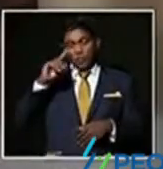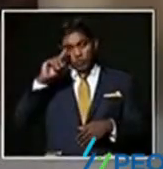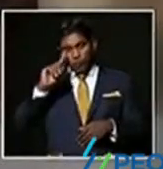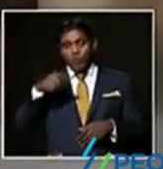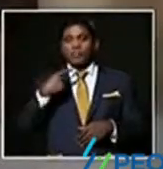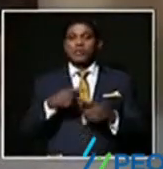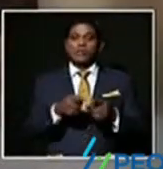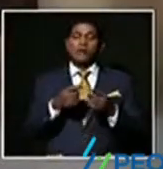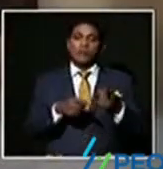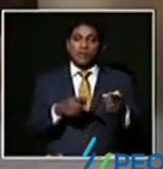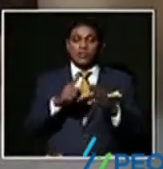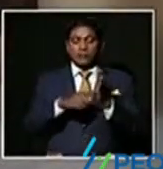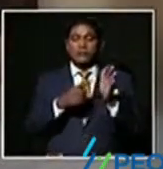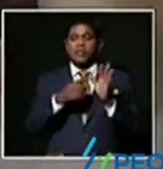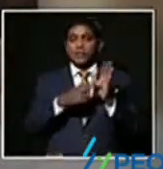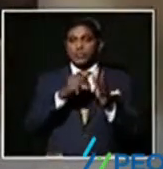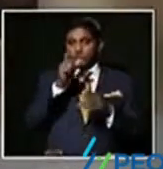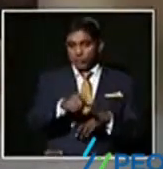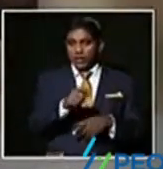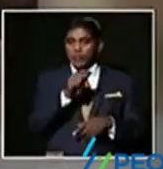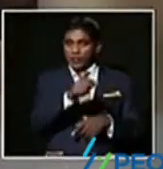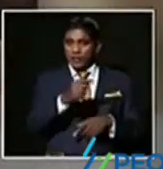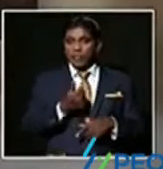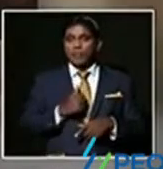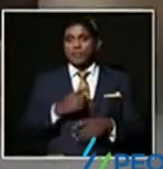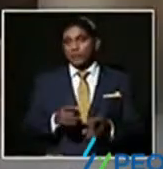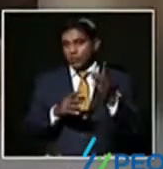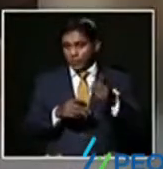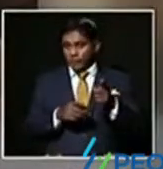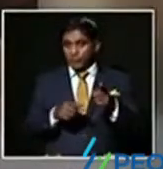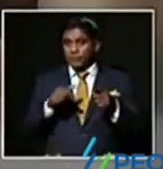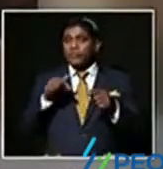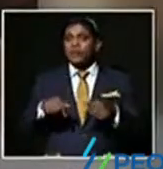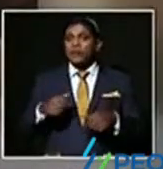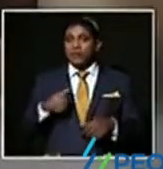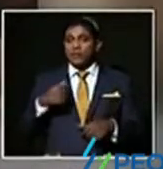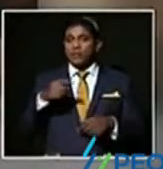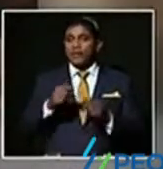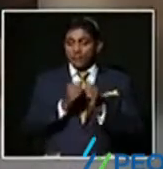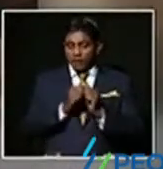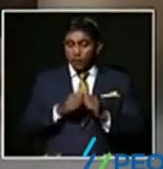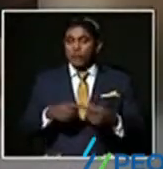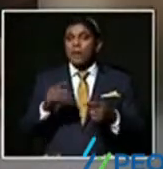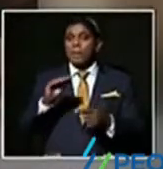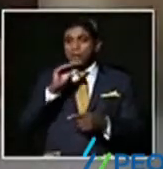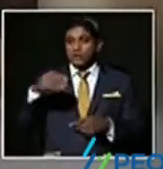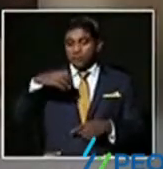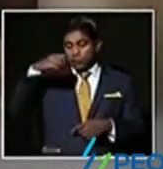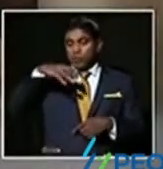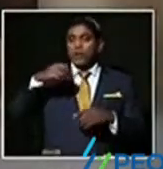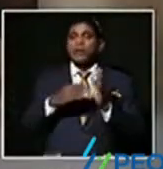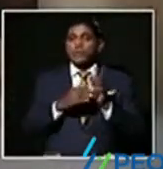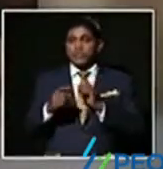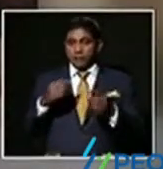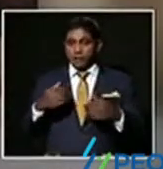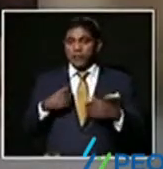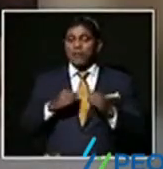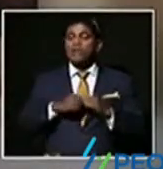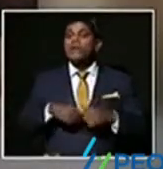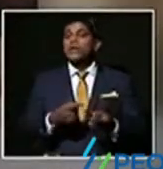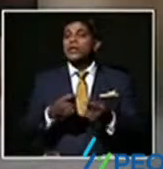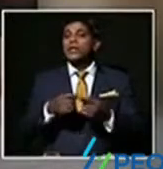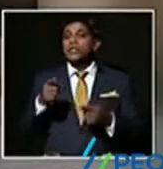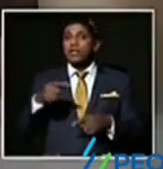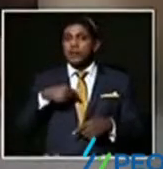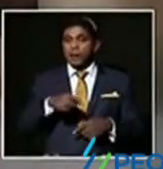තියෙන්නේ ජනක රත්නායක කියන තනි පුද්ගලයාගේ කැමැත්ත මත. ඒ නිසා අපි මේ කටයුත්තෙන් පස්සේ විදුලි බල මණ්ඩලයේ හැටියට අපි කටයුතු කරනවා. මේ